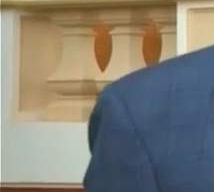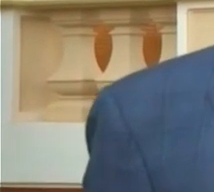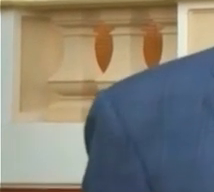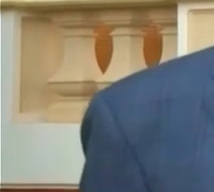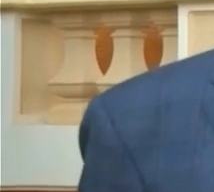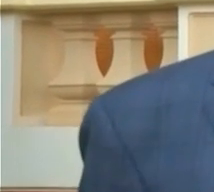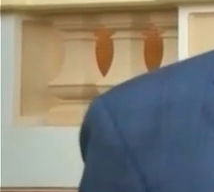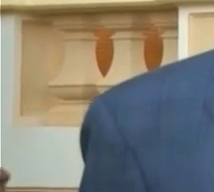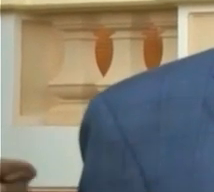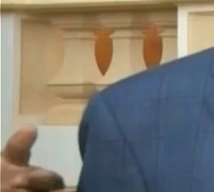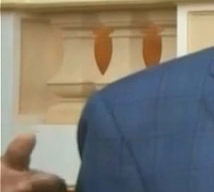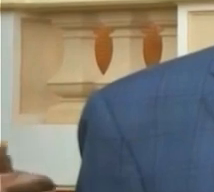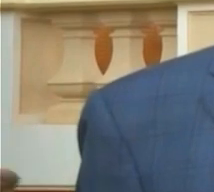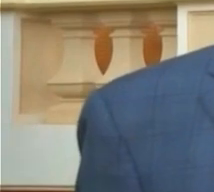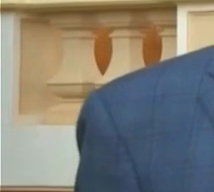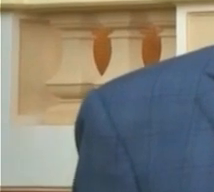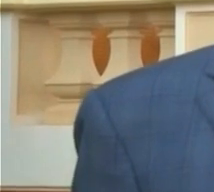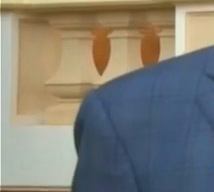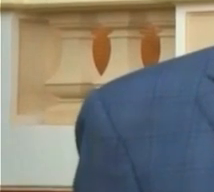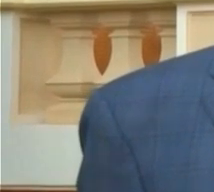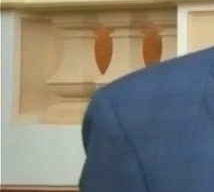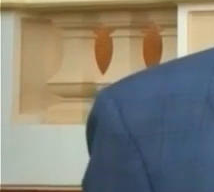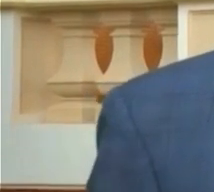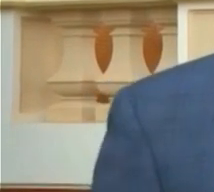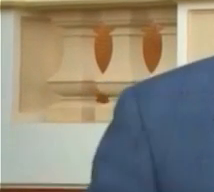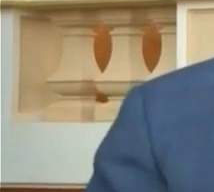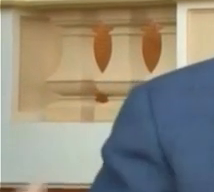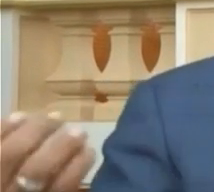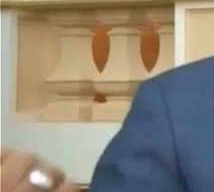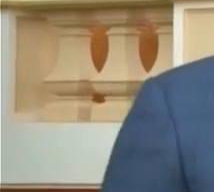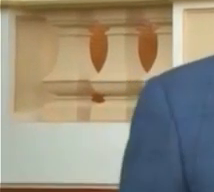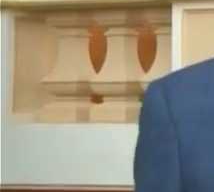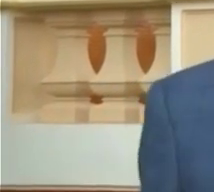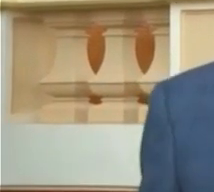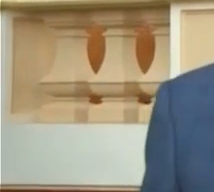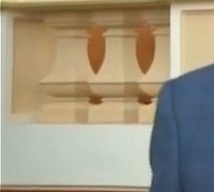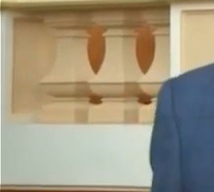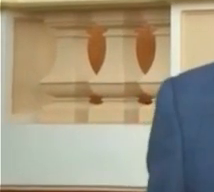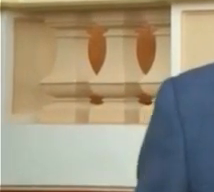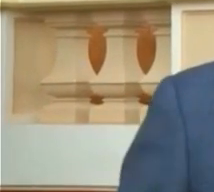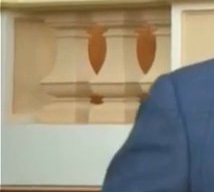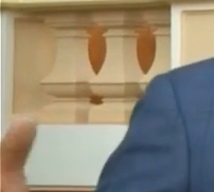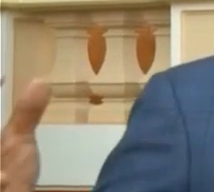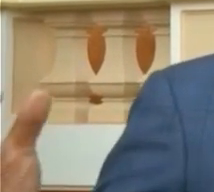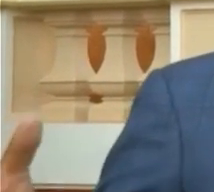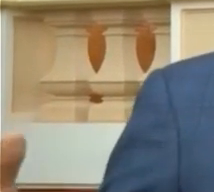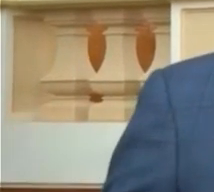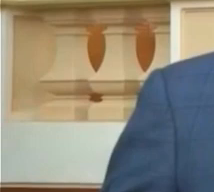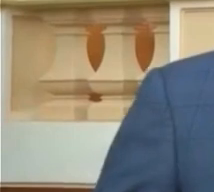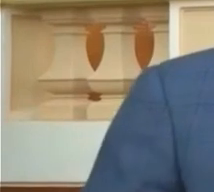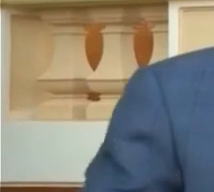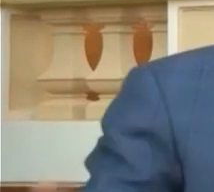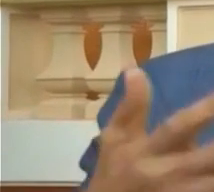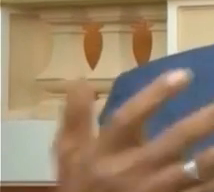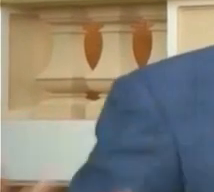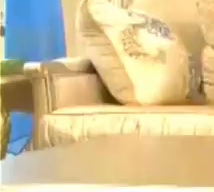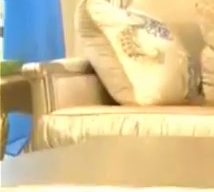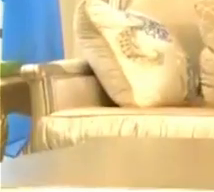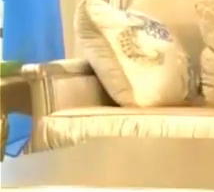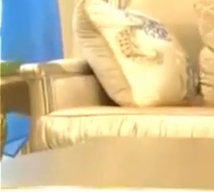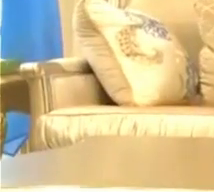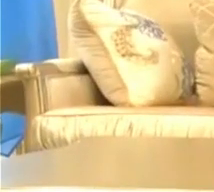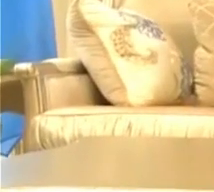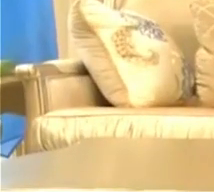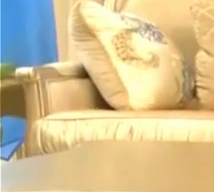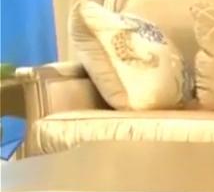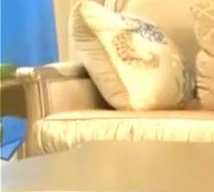To organize that huge mission. Et cette mission grande. And then there is the factor of troop contribution. Oui, parce qu'il y a les modalities